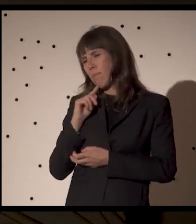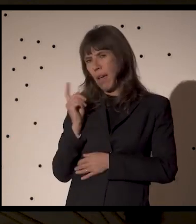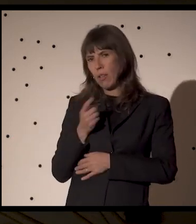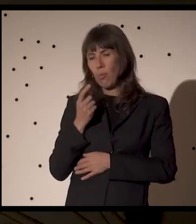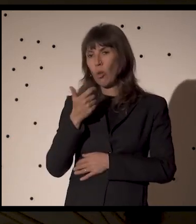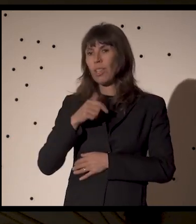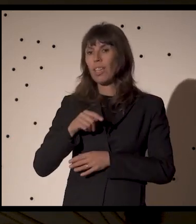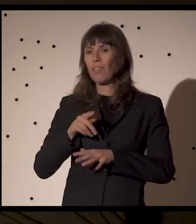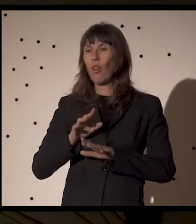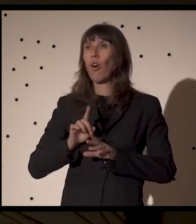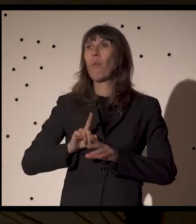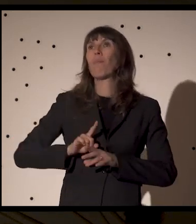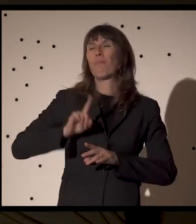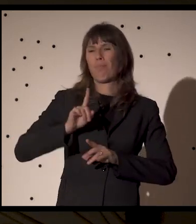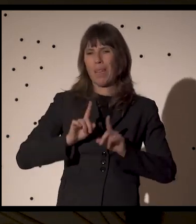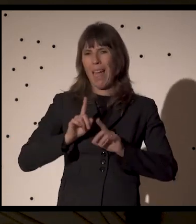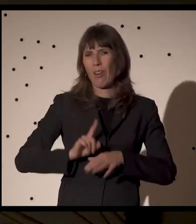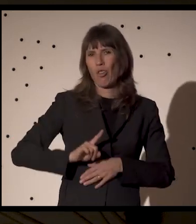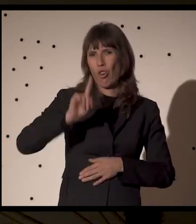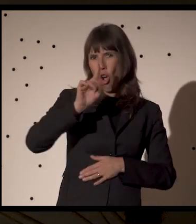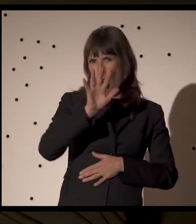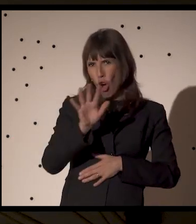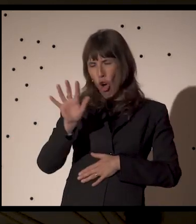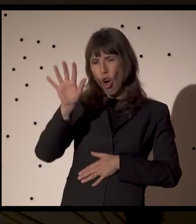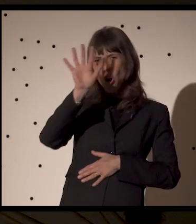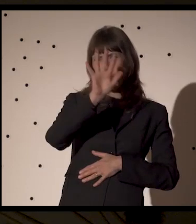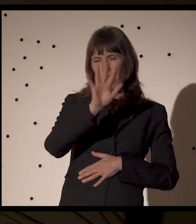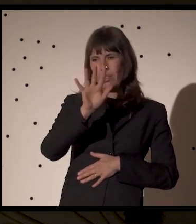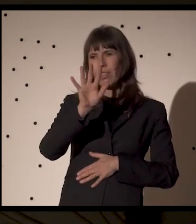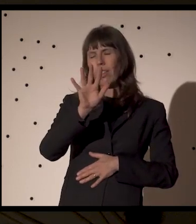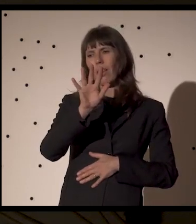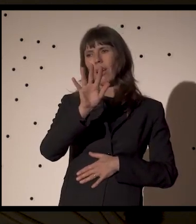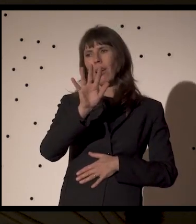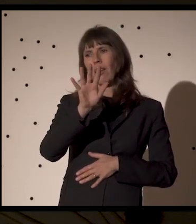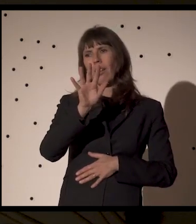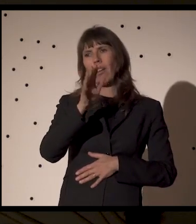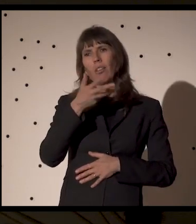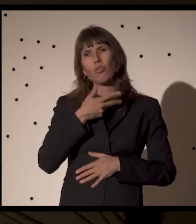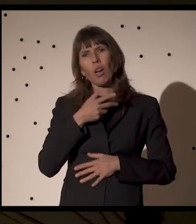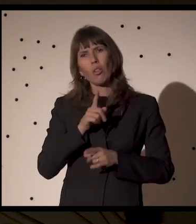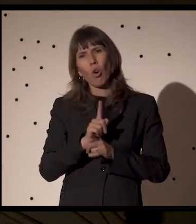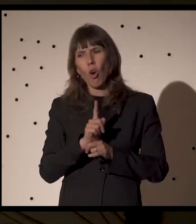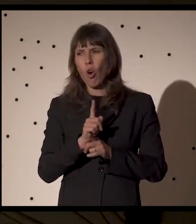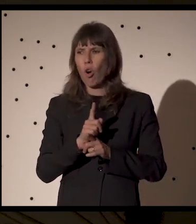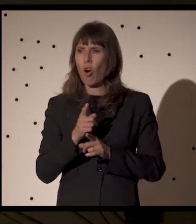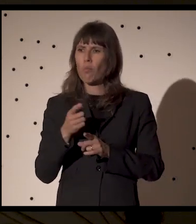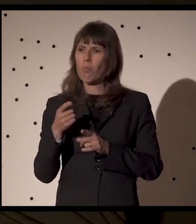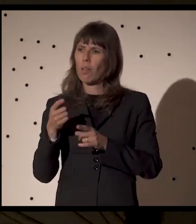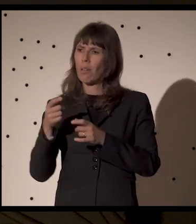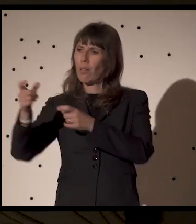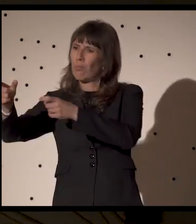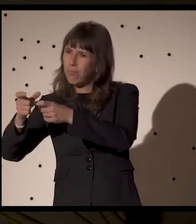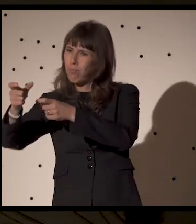Nord Milano spinge progressivamente nel agglomerazioni urbane limitrofe